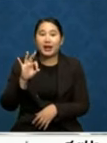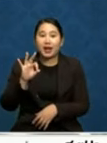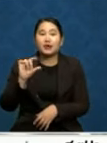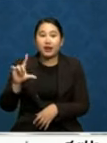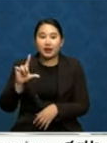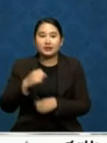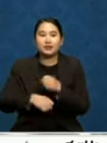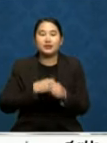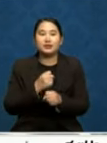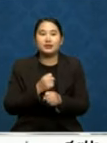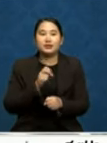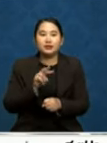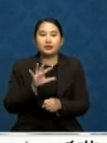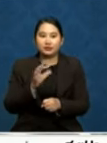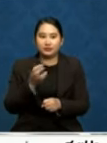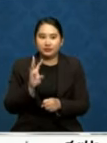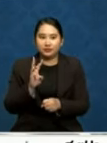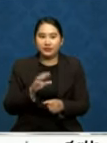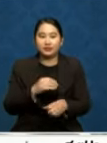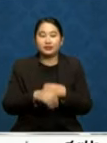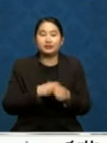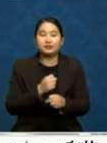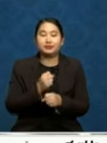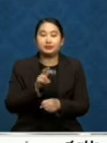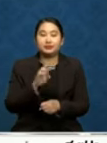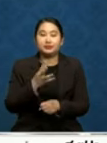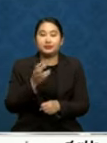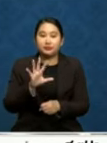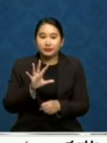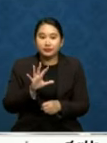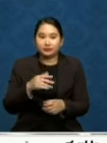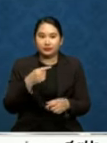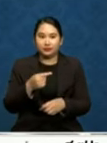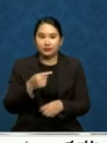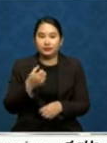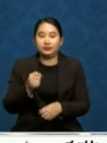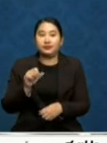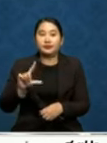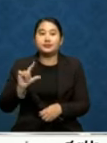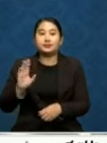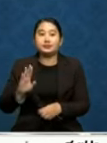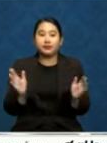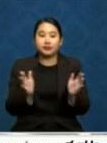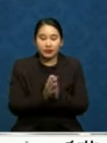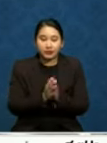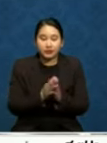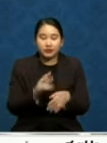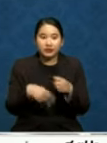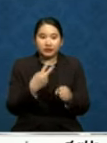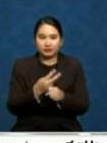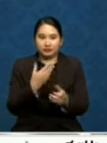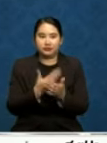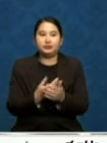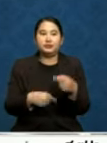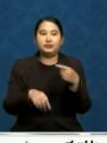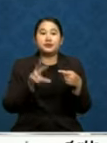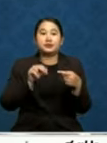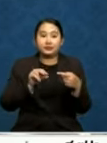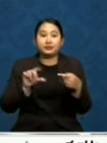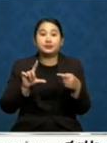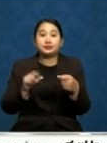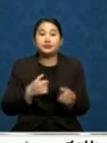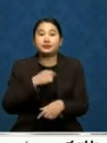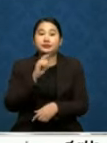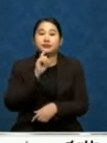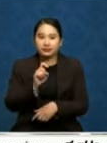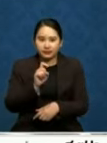ทในปี2566และในปี2565เนี่ยมันก็ติดลบอยู่10ล้านบาทรวม2ปีเนี่ยมันติดลบมา30แล้วนะครับทีนี้จะถ